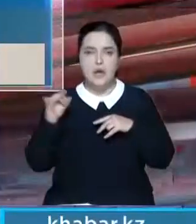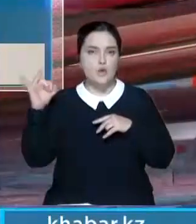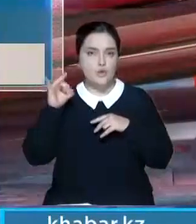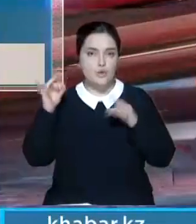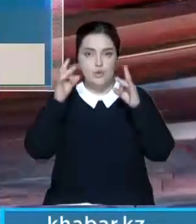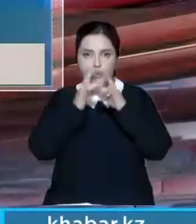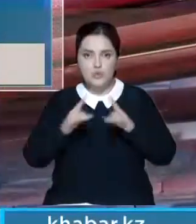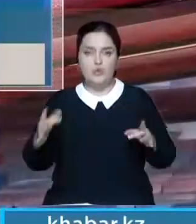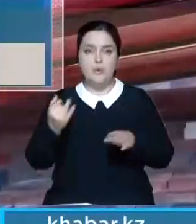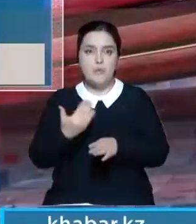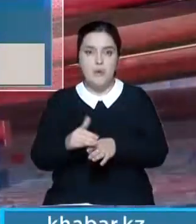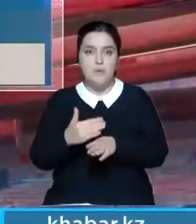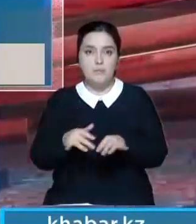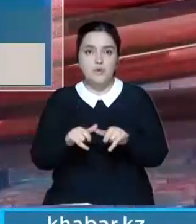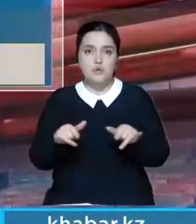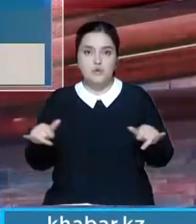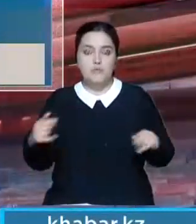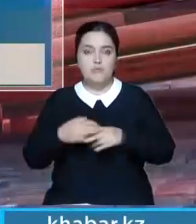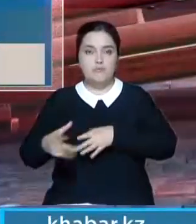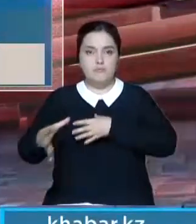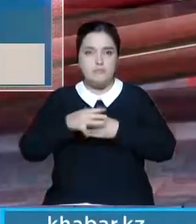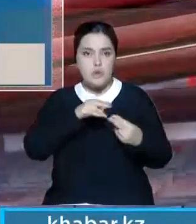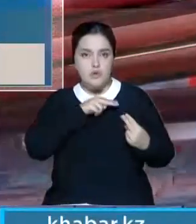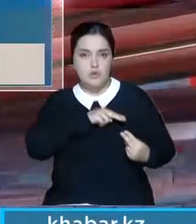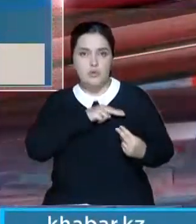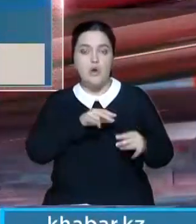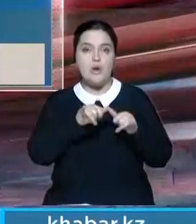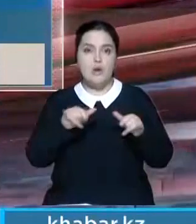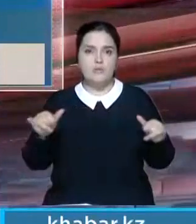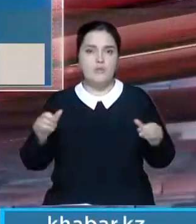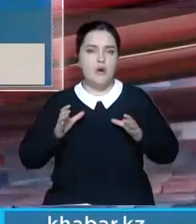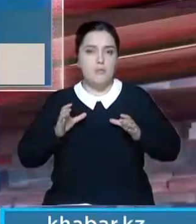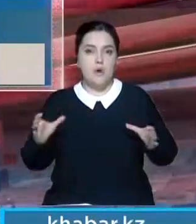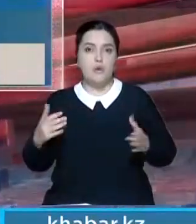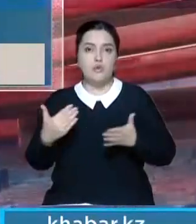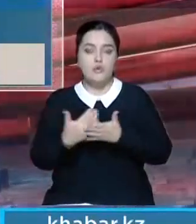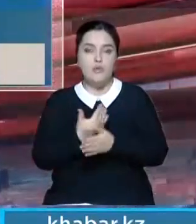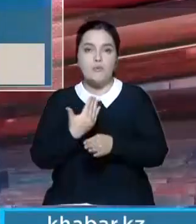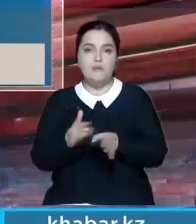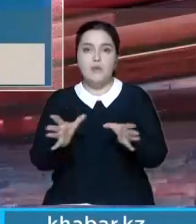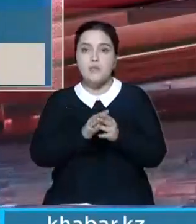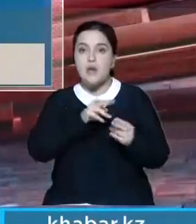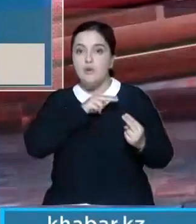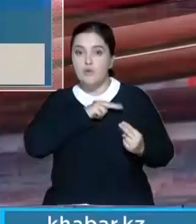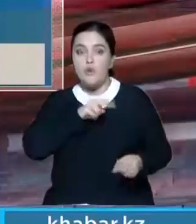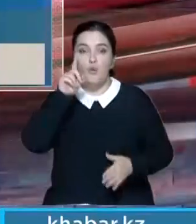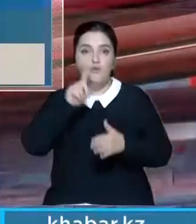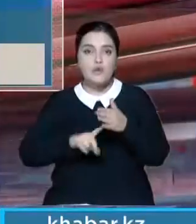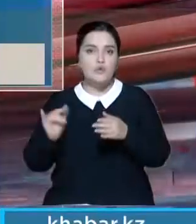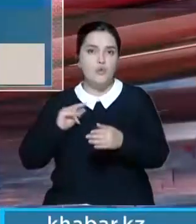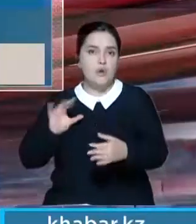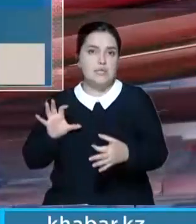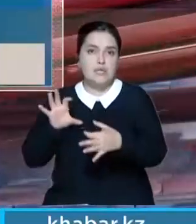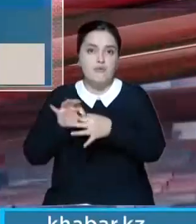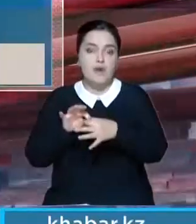культуры, поступательно расширяются в духе стратегического партнерства, развиваясь и обогащаясь новыми сферами сотрудничества. Уверен,